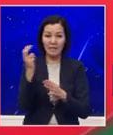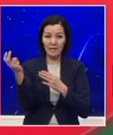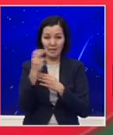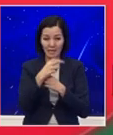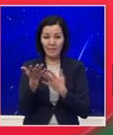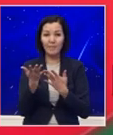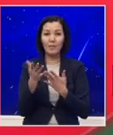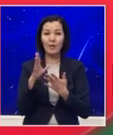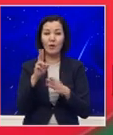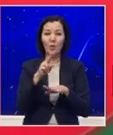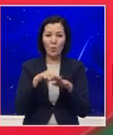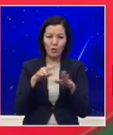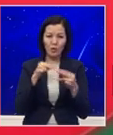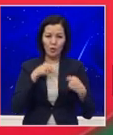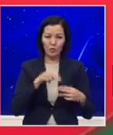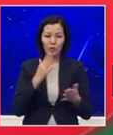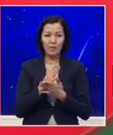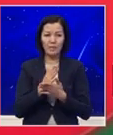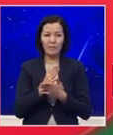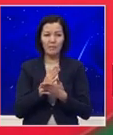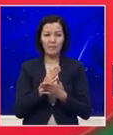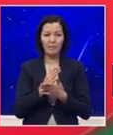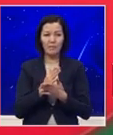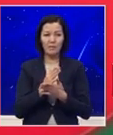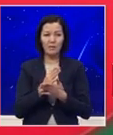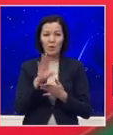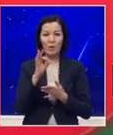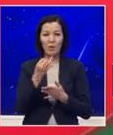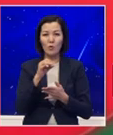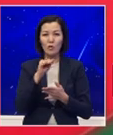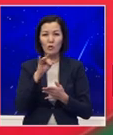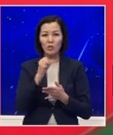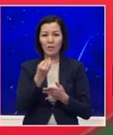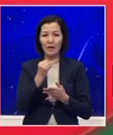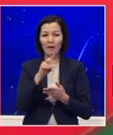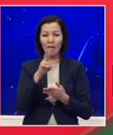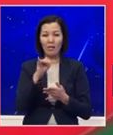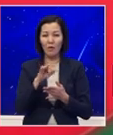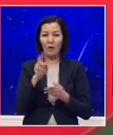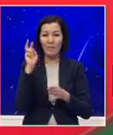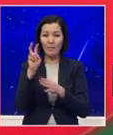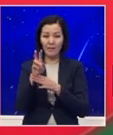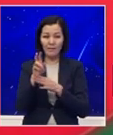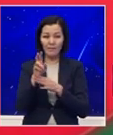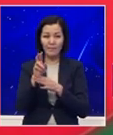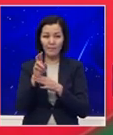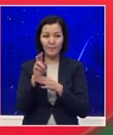істеп. Содан мынау Шобараға, Шойы жалау деген жерге бардым. Үйген тас ауданына. Сол